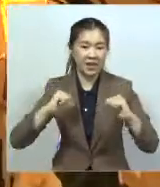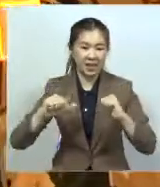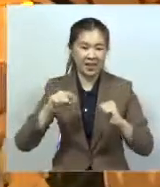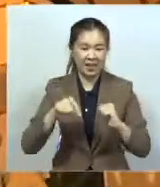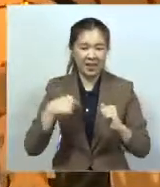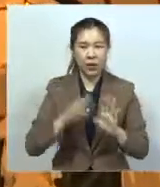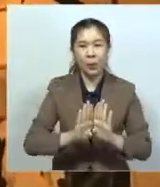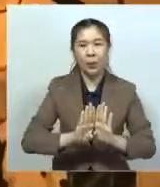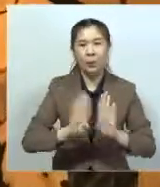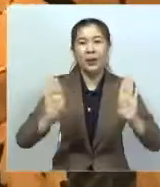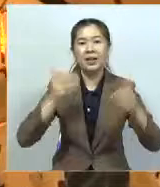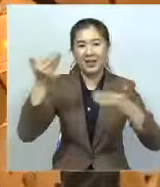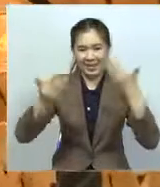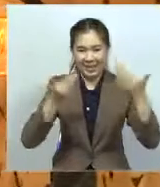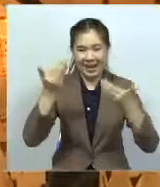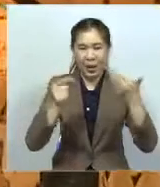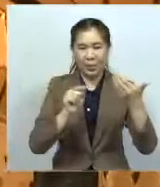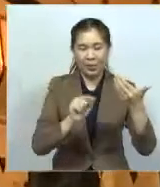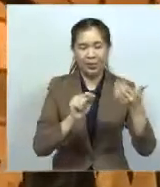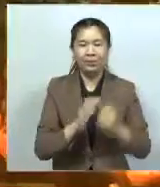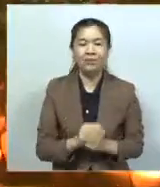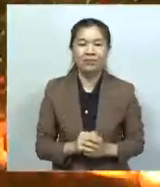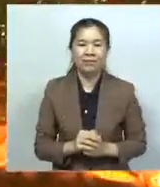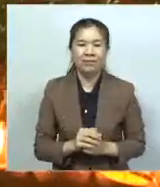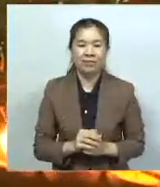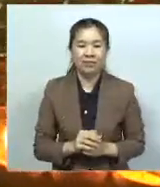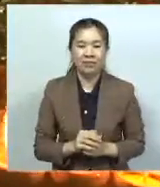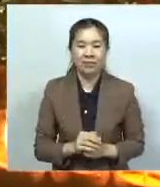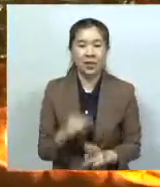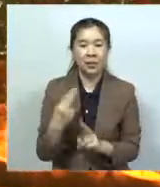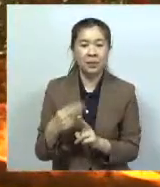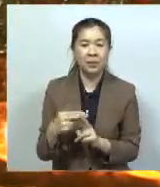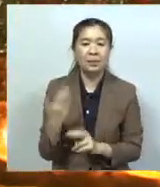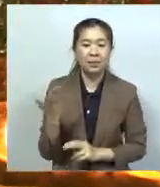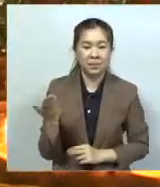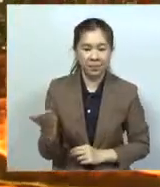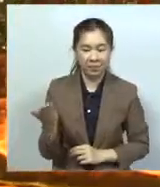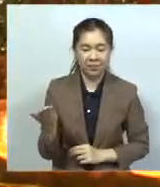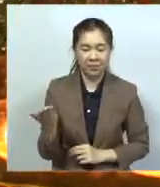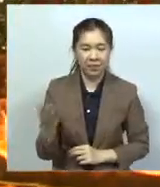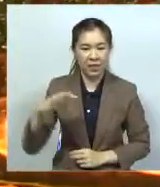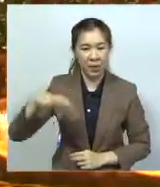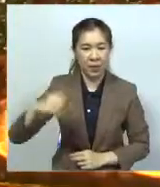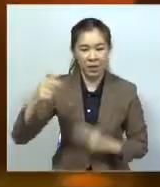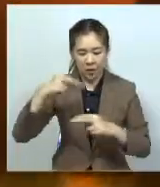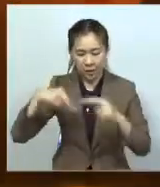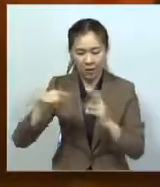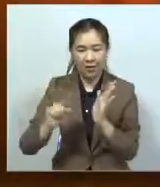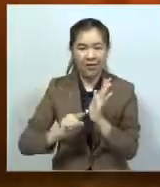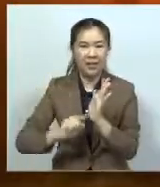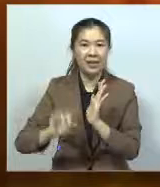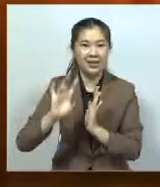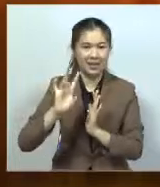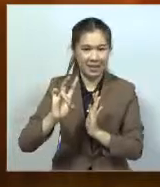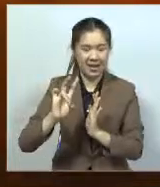อยในช่วงของการเปิดกิจกรรมเท่านั้นกิจกรรมที่ชื่อว่าตามผางปฏิทินส่องฟ้าฮักษาเมืองครั้งที่7นะคะ